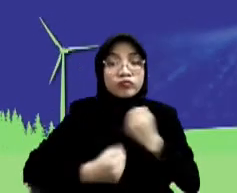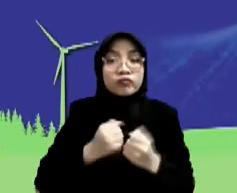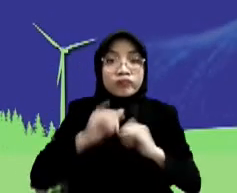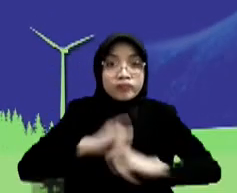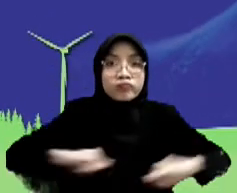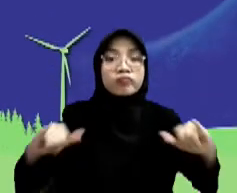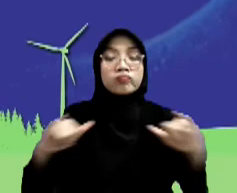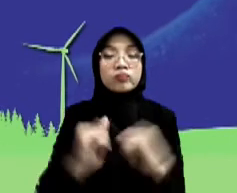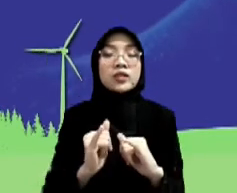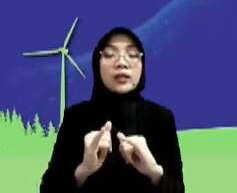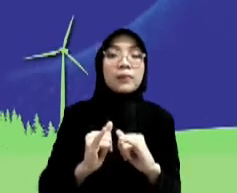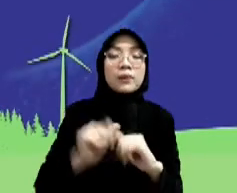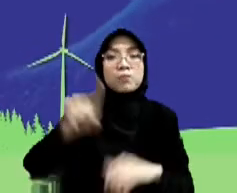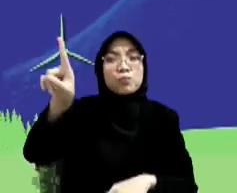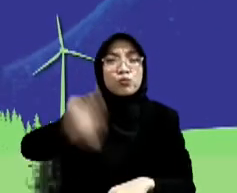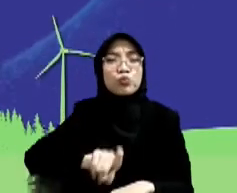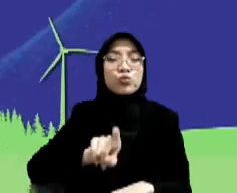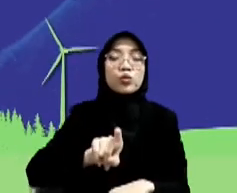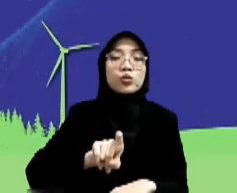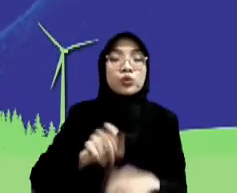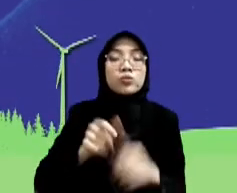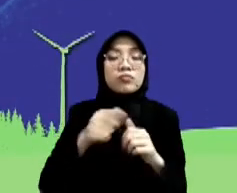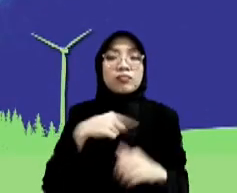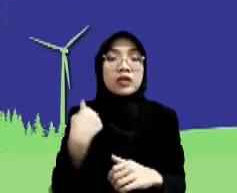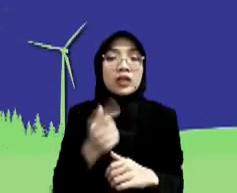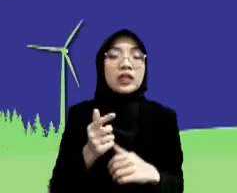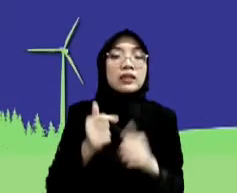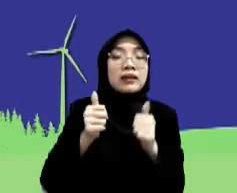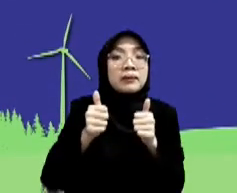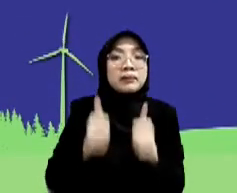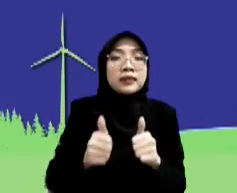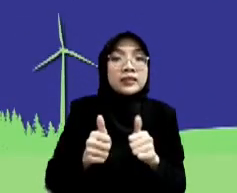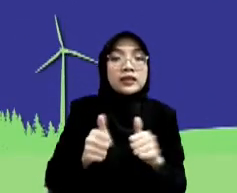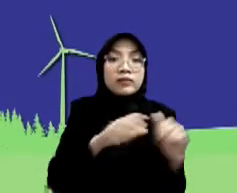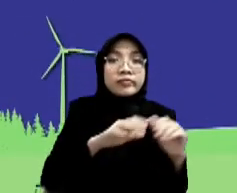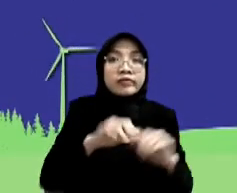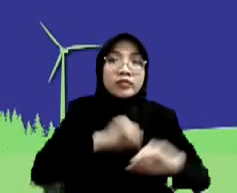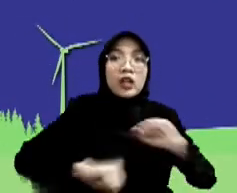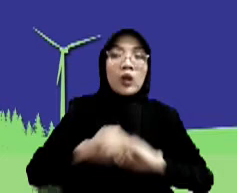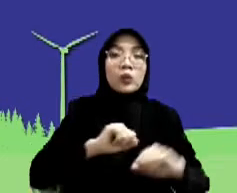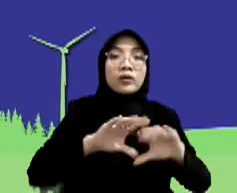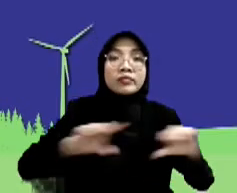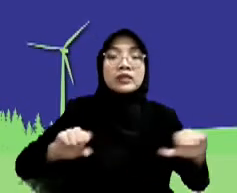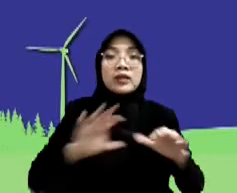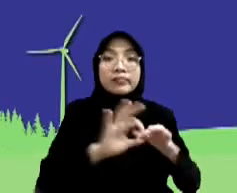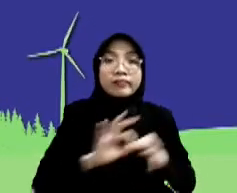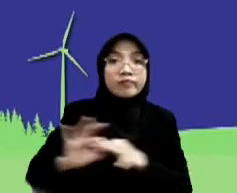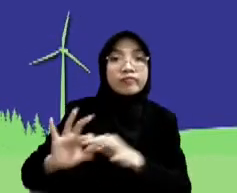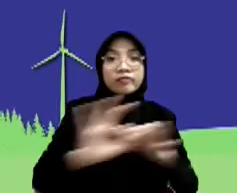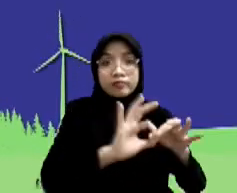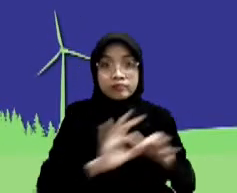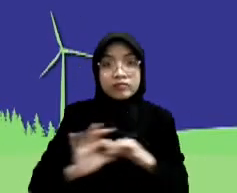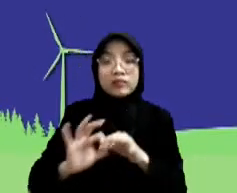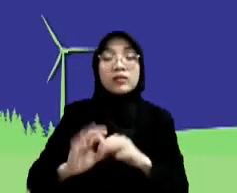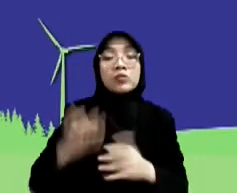EE perlu di apa namanya B di ee digarap secara bersama-sama kolaborasi ya Nah mungkin Eh